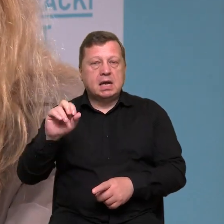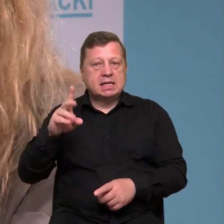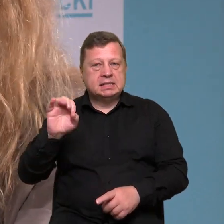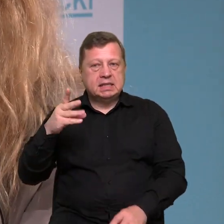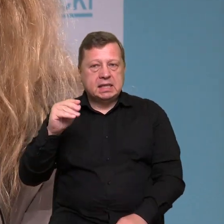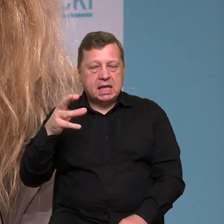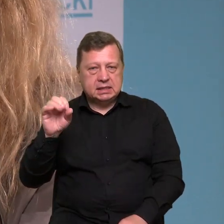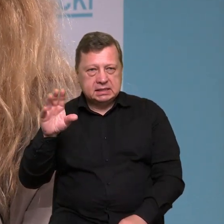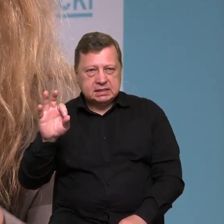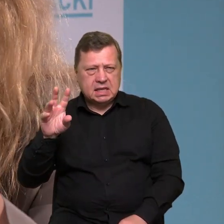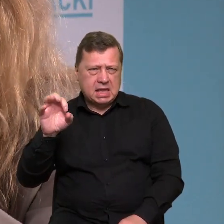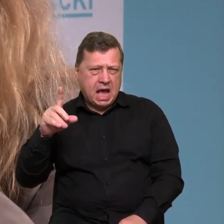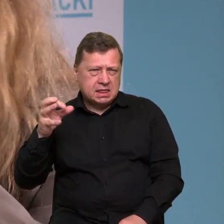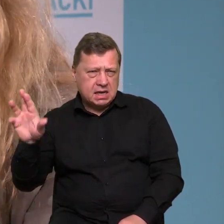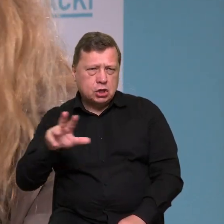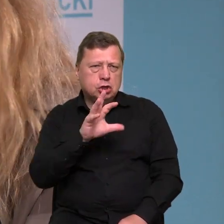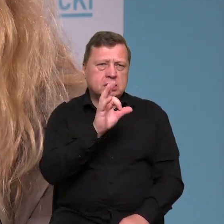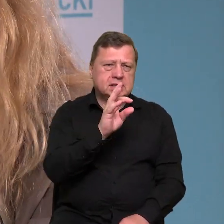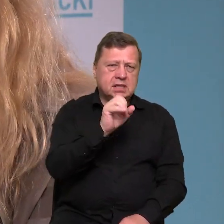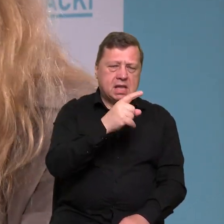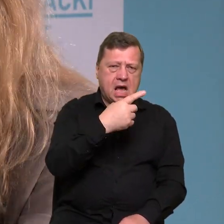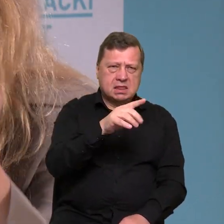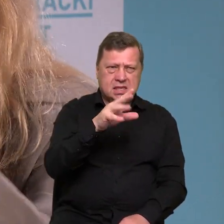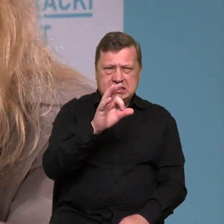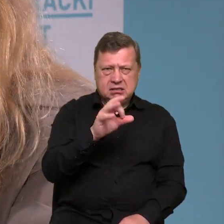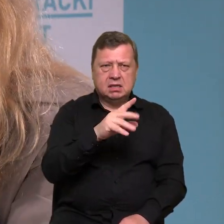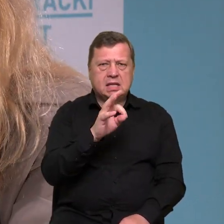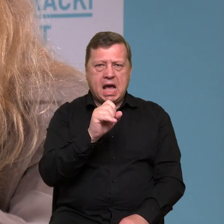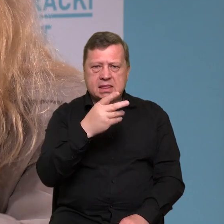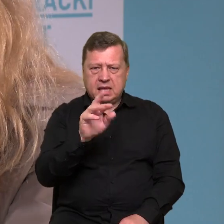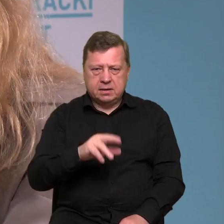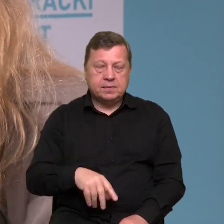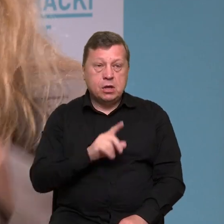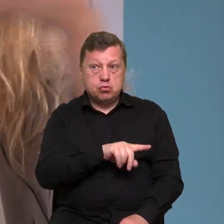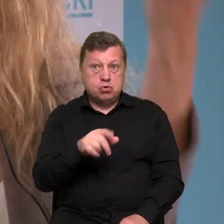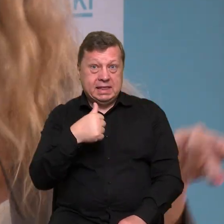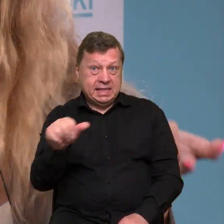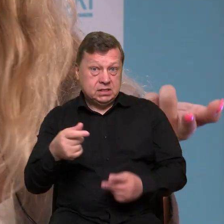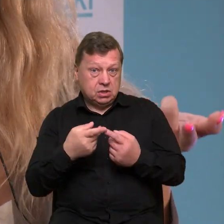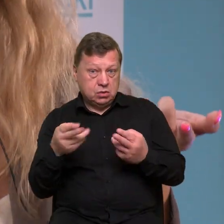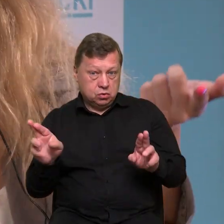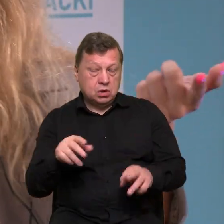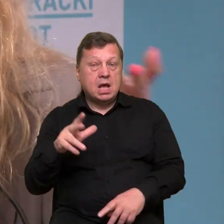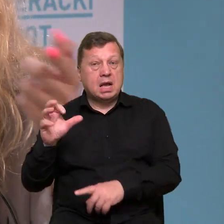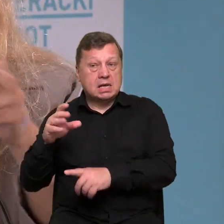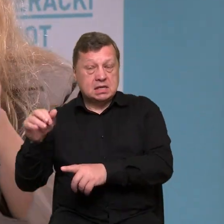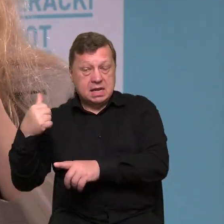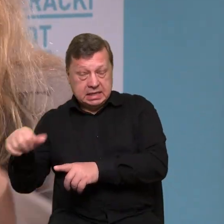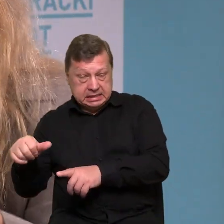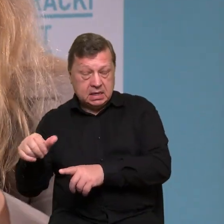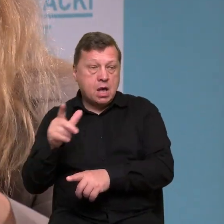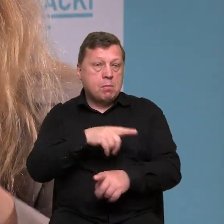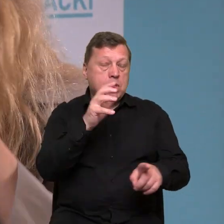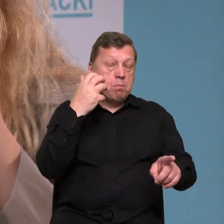i Staatstheater. I premiery dzielił tylko tydzień, więc byliśmy w sobotę w Kassel, a tydzień później